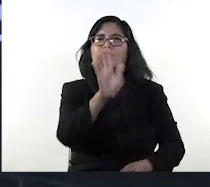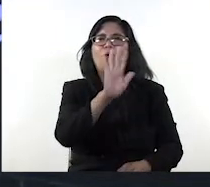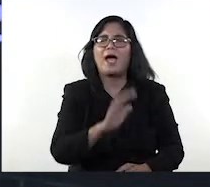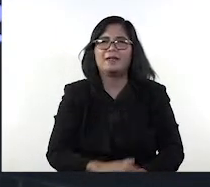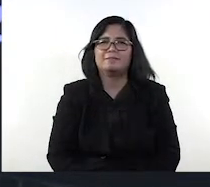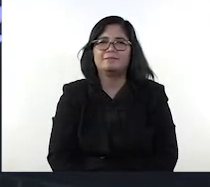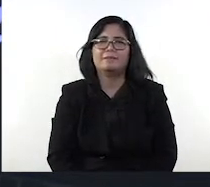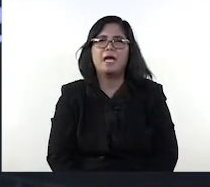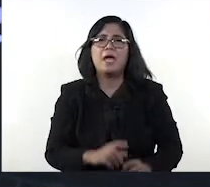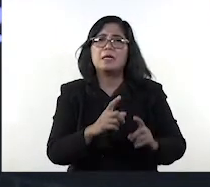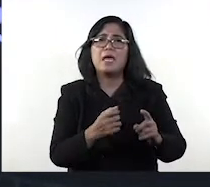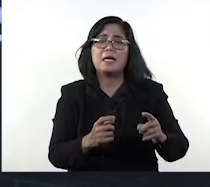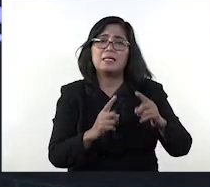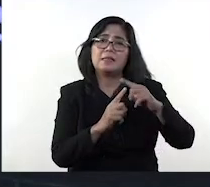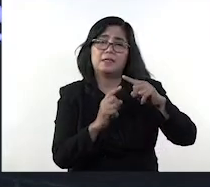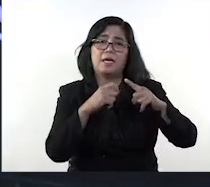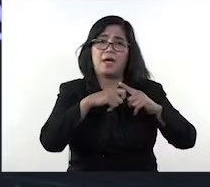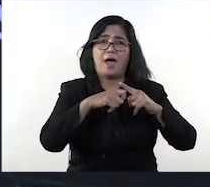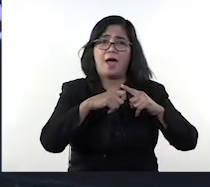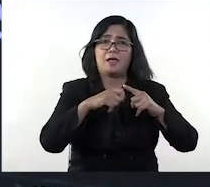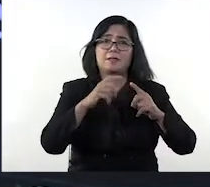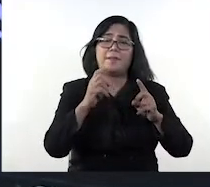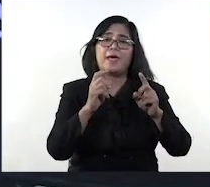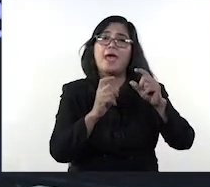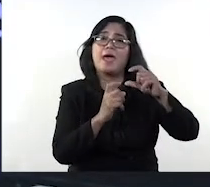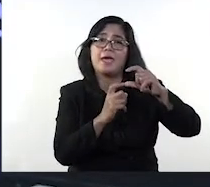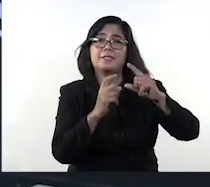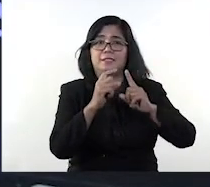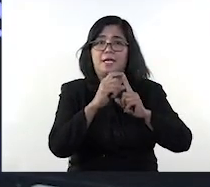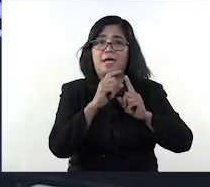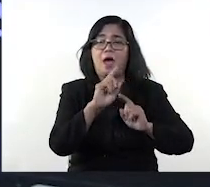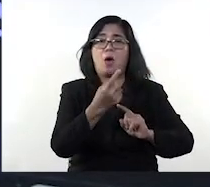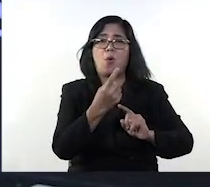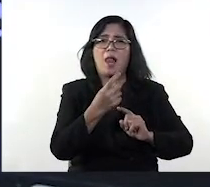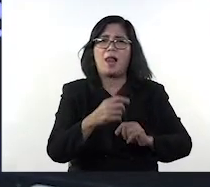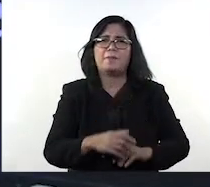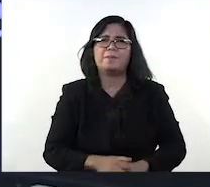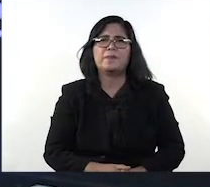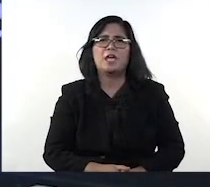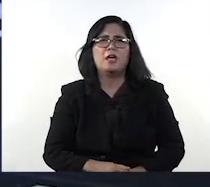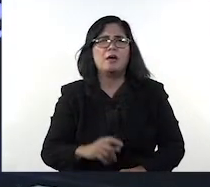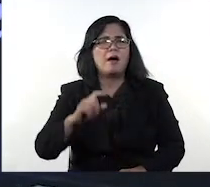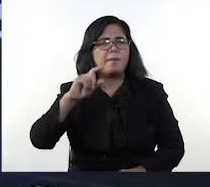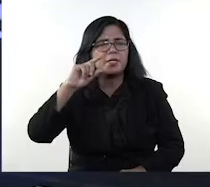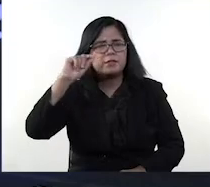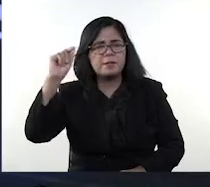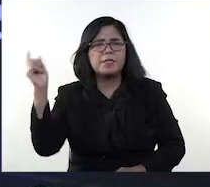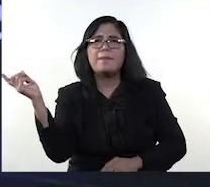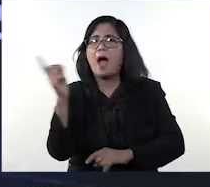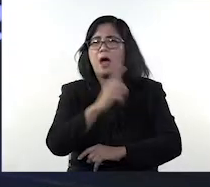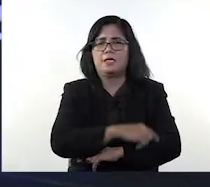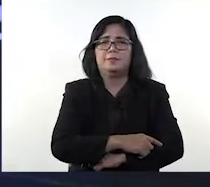Hai dari TK Hai sampai SD Awa Hai hampir tiap hari